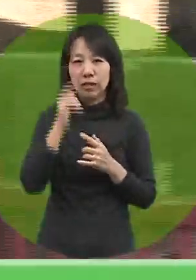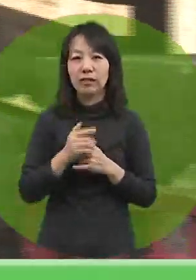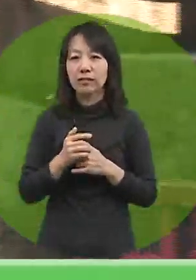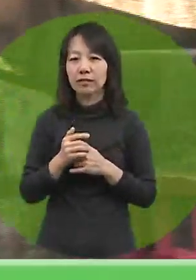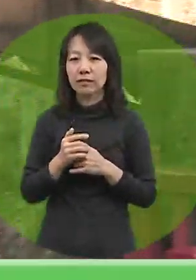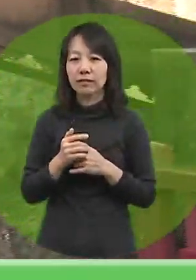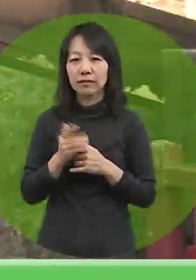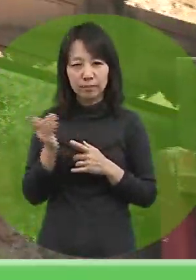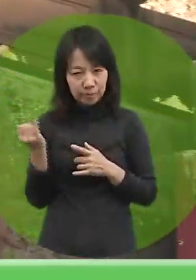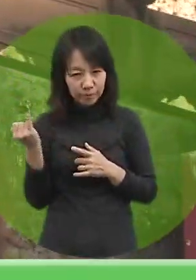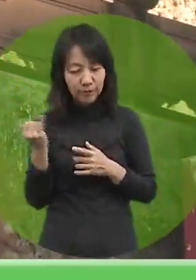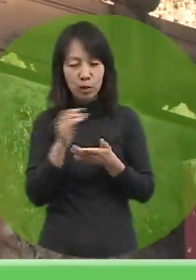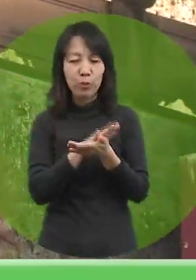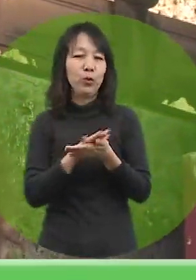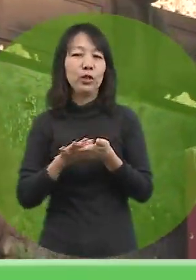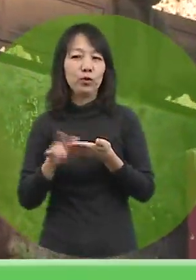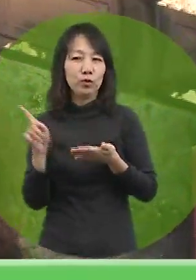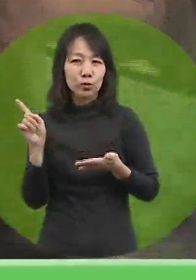Beautiful. Beautiful.